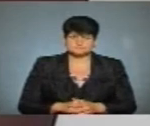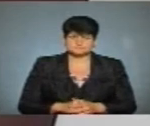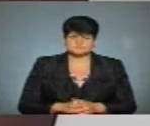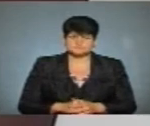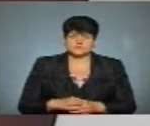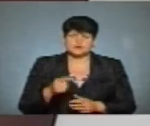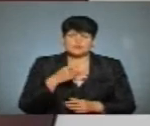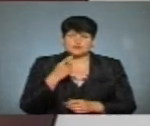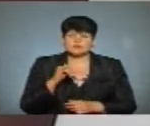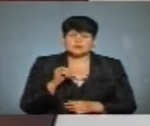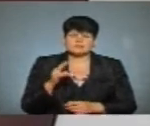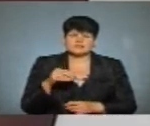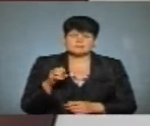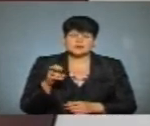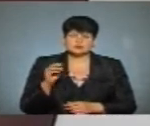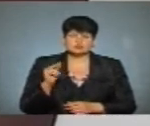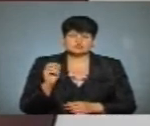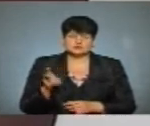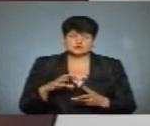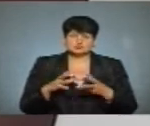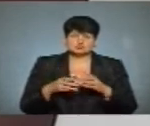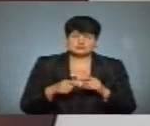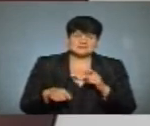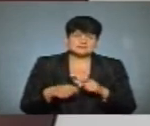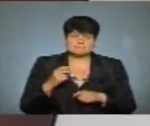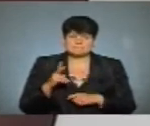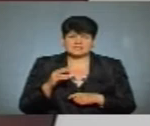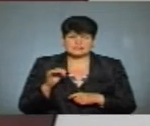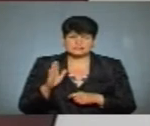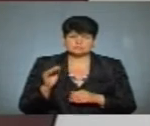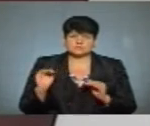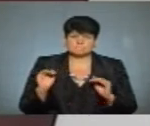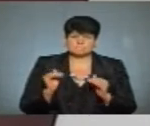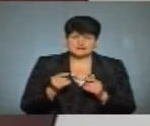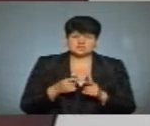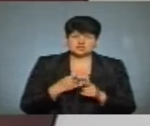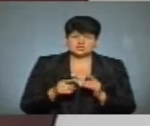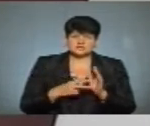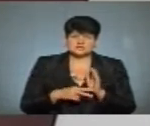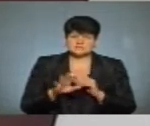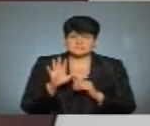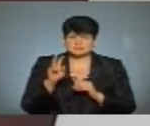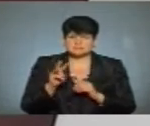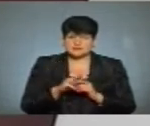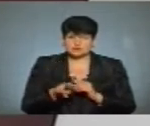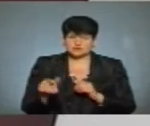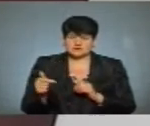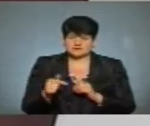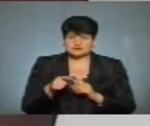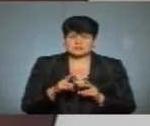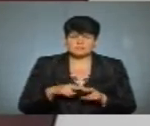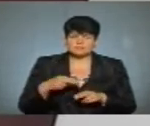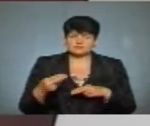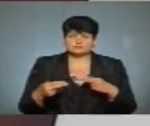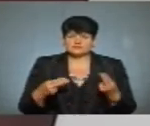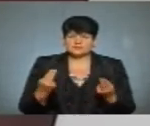За словами Ігоря Дем'янчука, якщо сума збитків внаслідок паводку буде меншою, ніж 75 мільйонів гривень, її